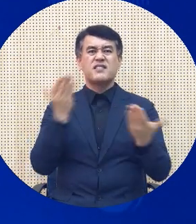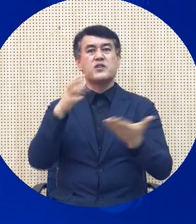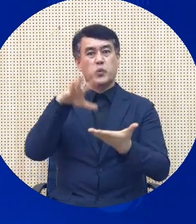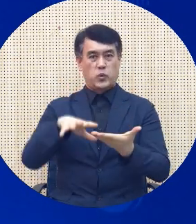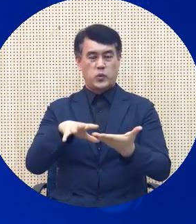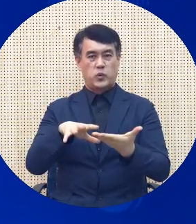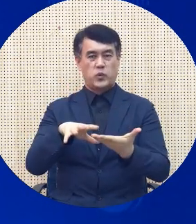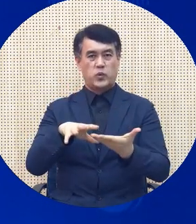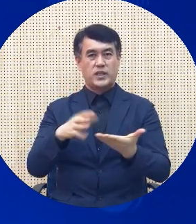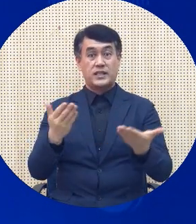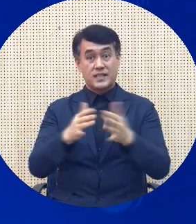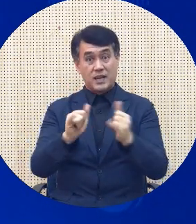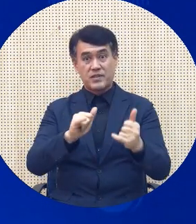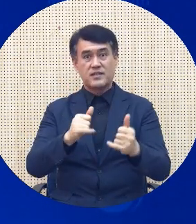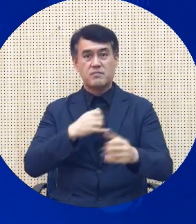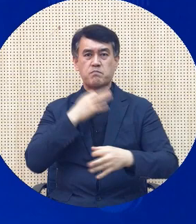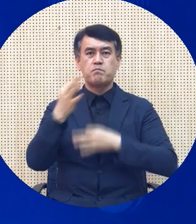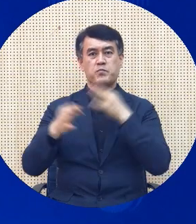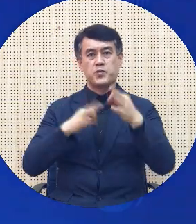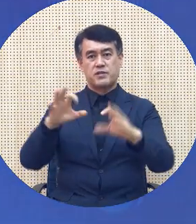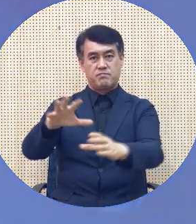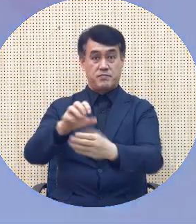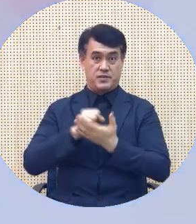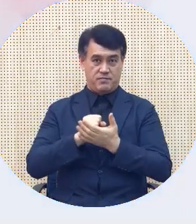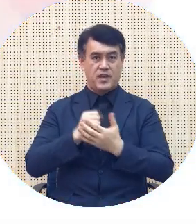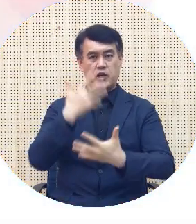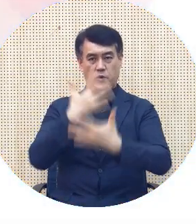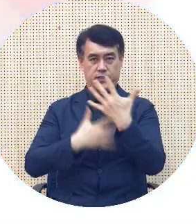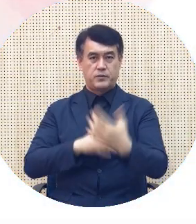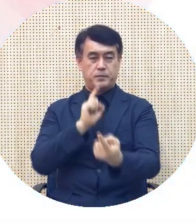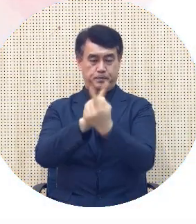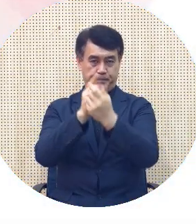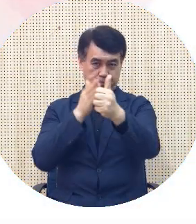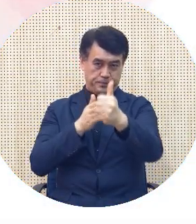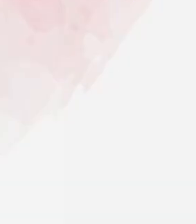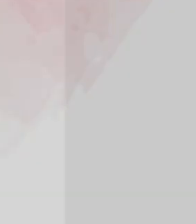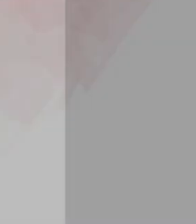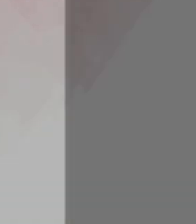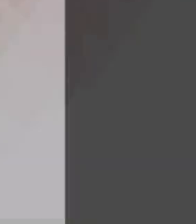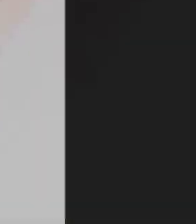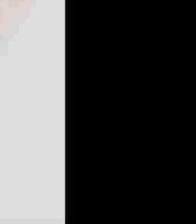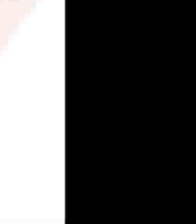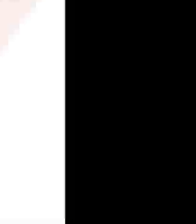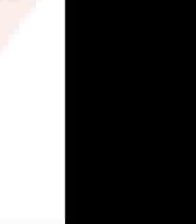분들의 목소리를 저희가 담아왔습니다. 영상으로 함께 만나보시죠.